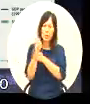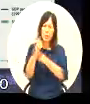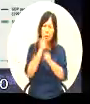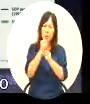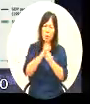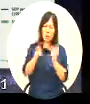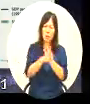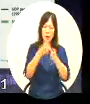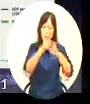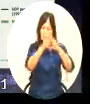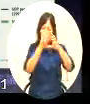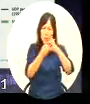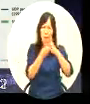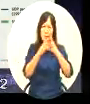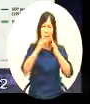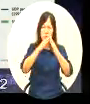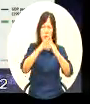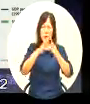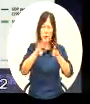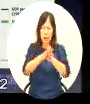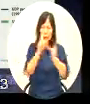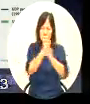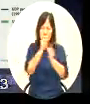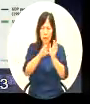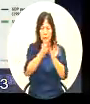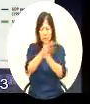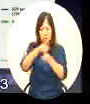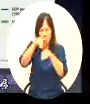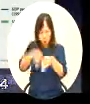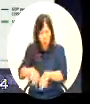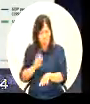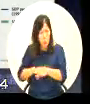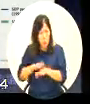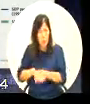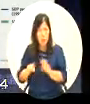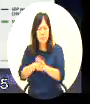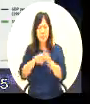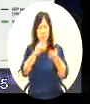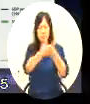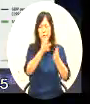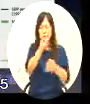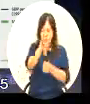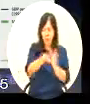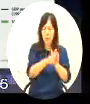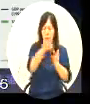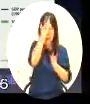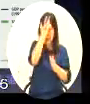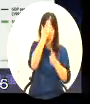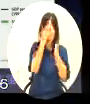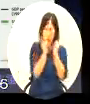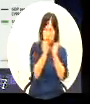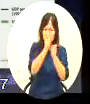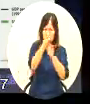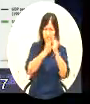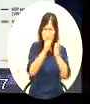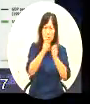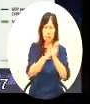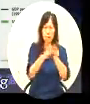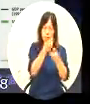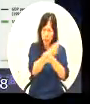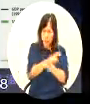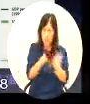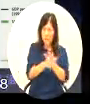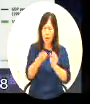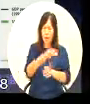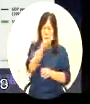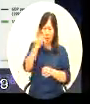非核家园去走，会不会我们经济就会不好啊？这张图告诉大家，德国将近十年的经验发现，绿能